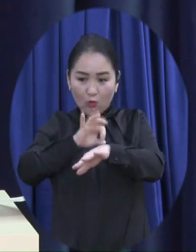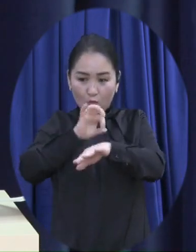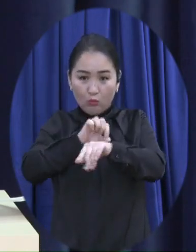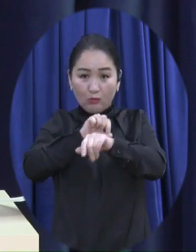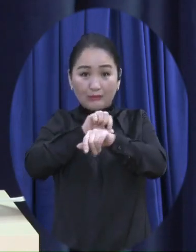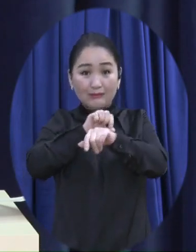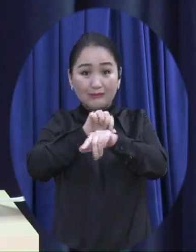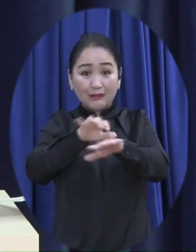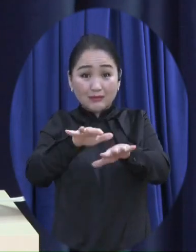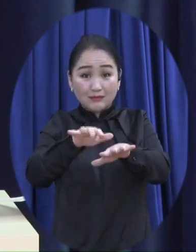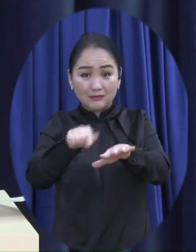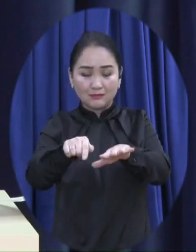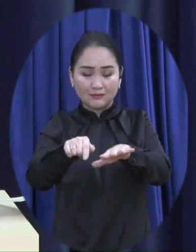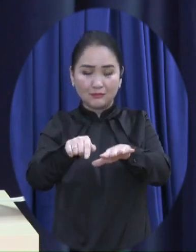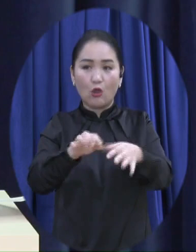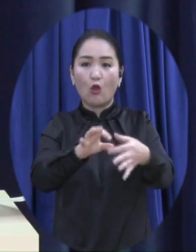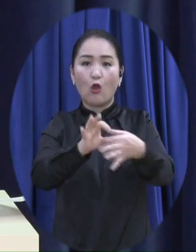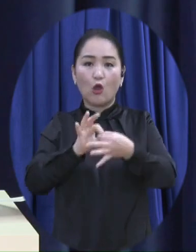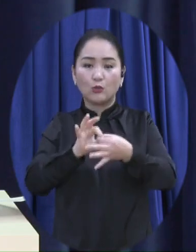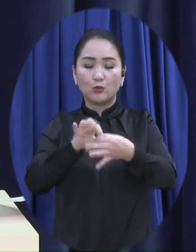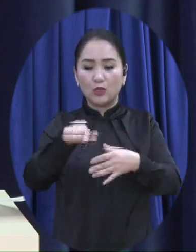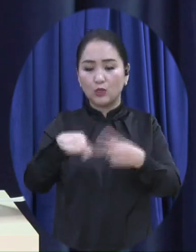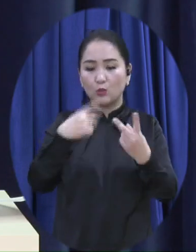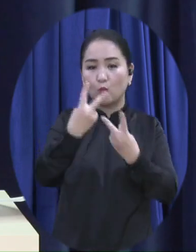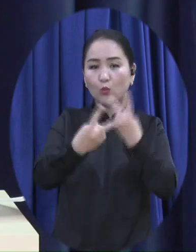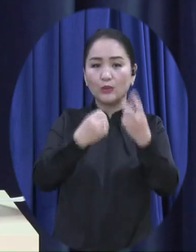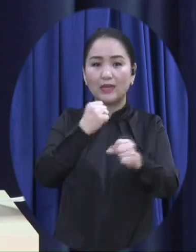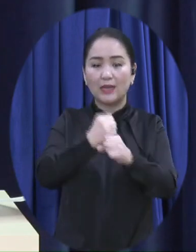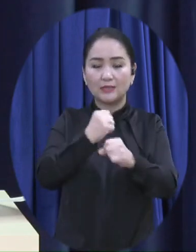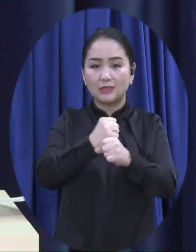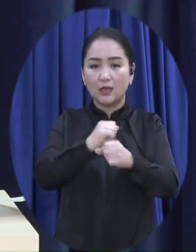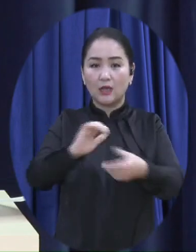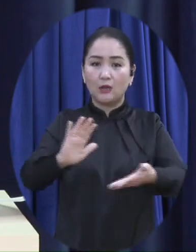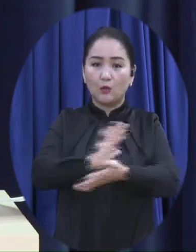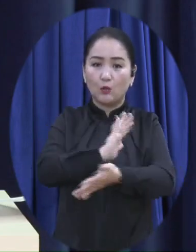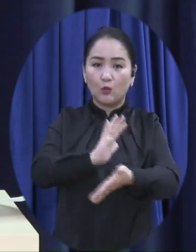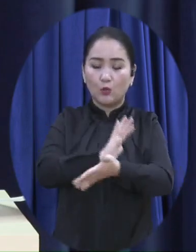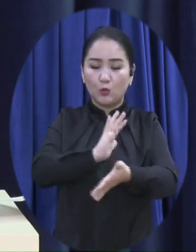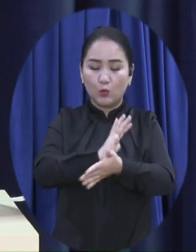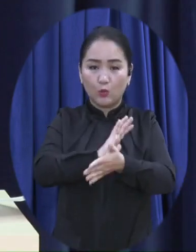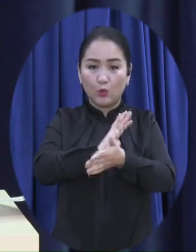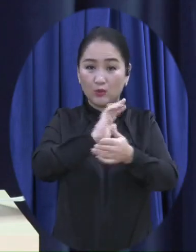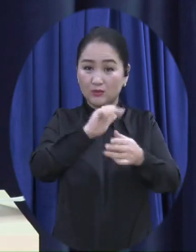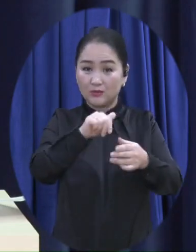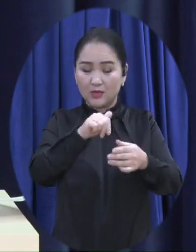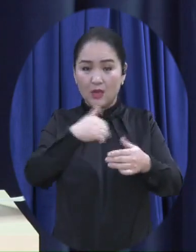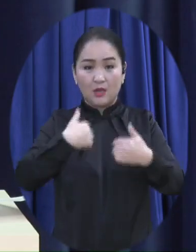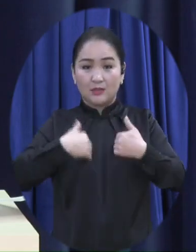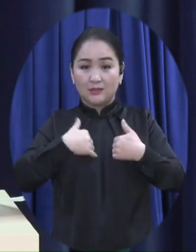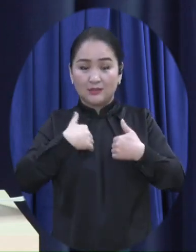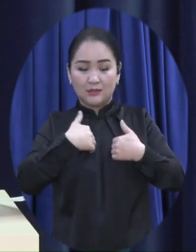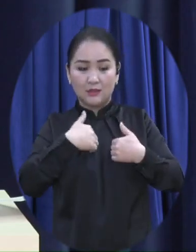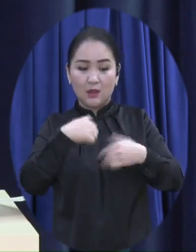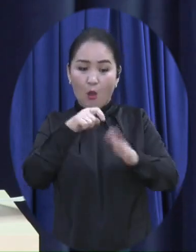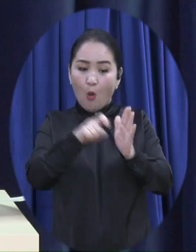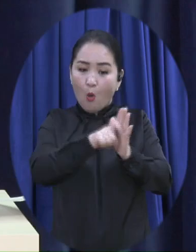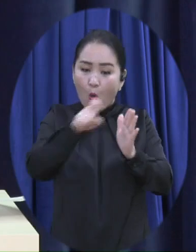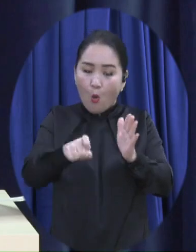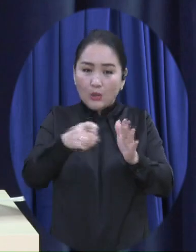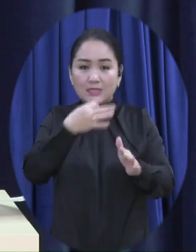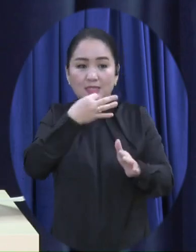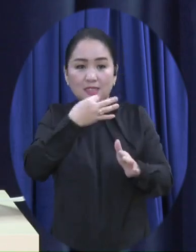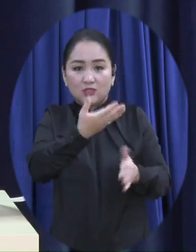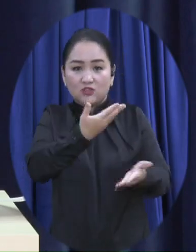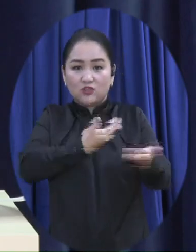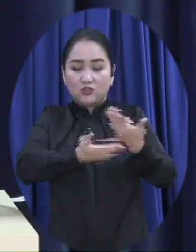шинээр одоо гарсантай холбогдуулан энэ үйл ажиллагааг одоо улам эрчимжүүлэх за энэ хугацааг бол наашлуулах талаар бол